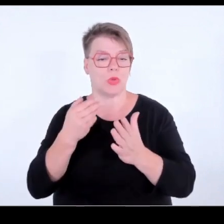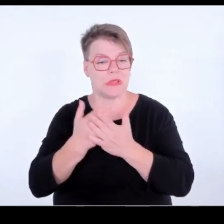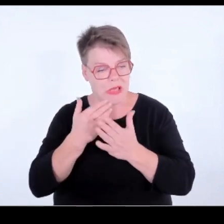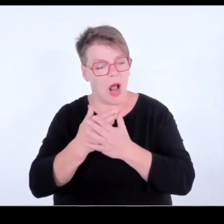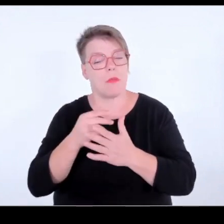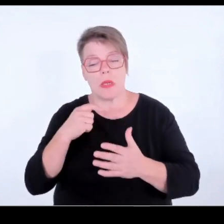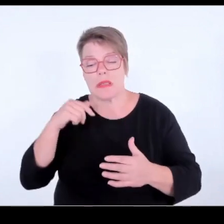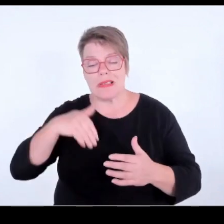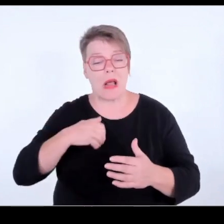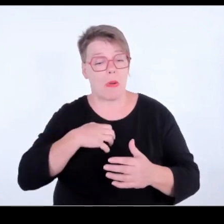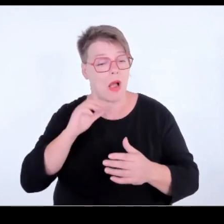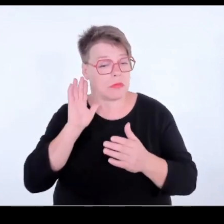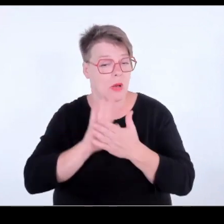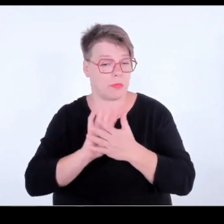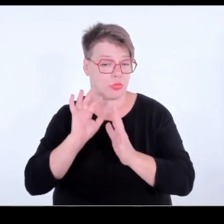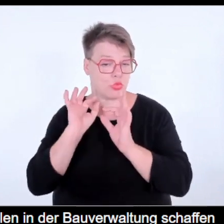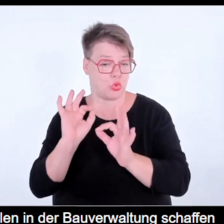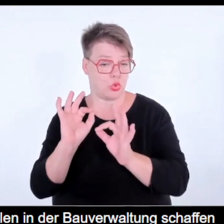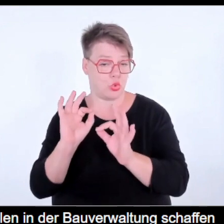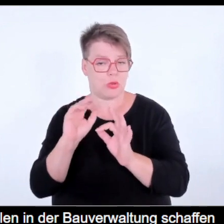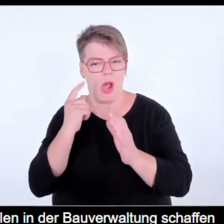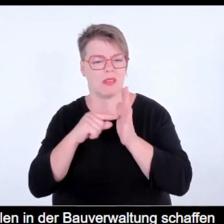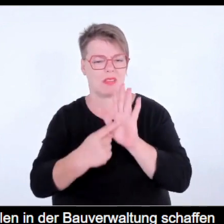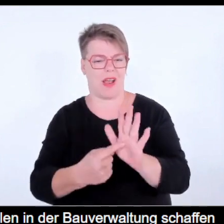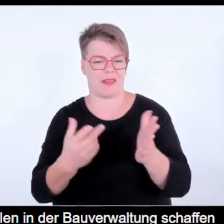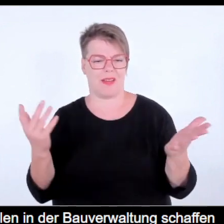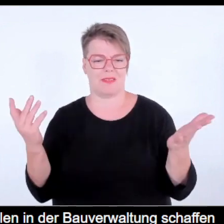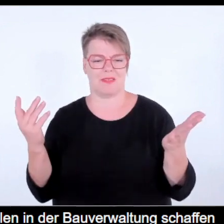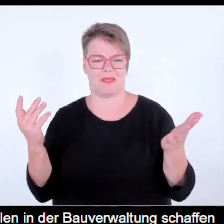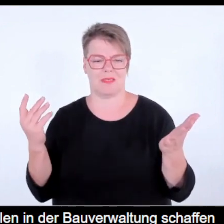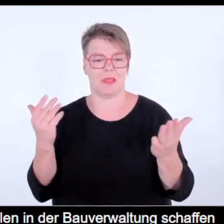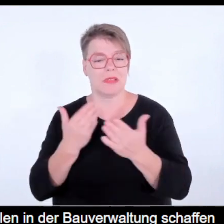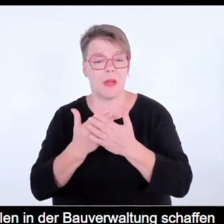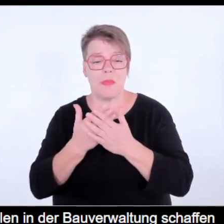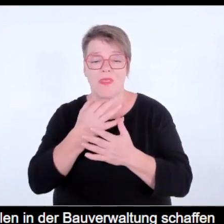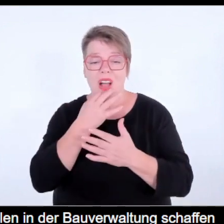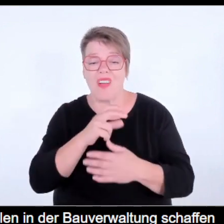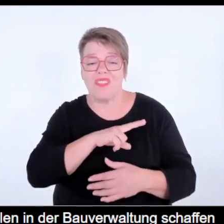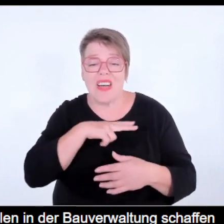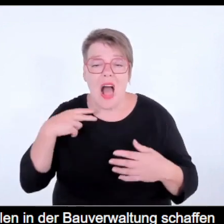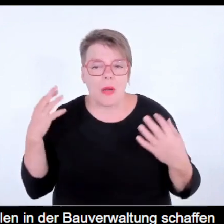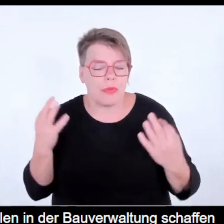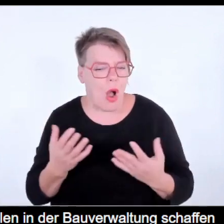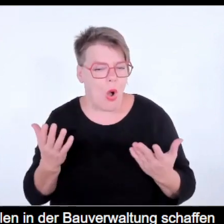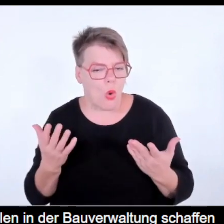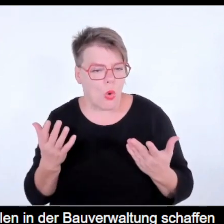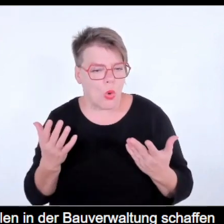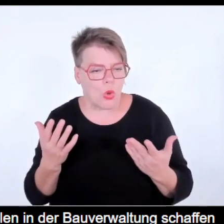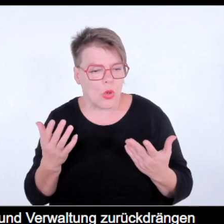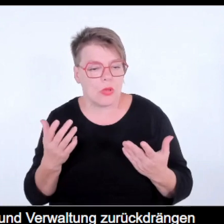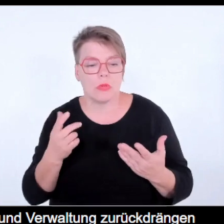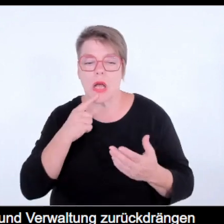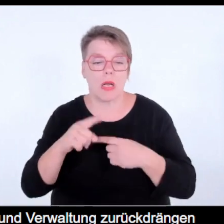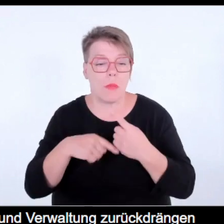der Finanzminister sagt mir, Reste, Reste, Reste, Reste. Beim Kultusminister wenig, weil das ist alles Personal. Wenig Reste. Aber andere investive